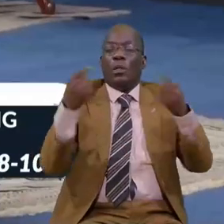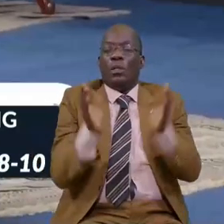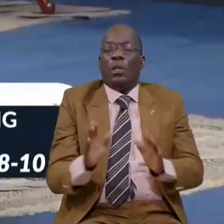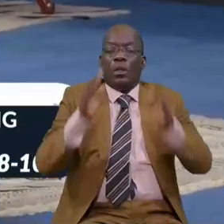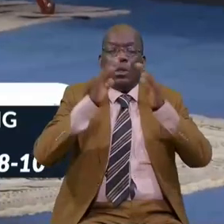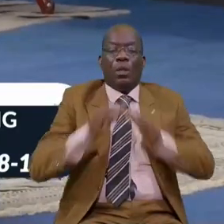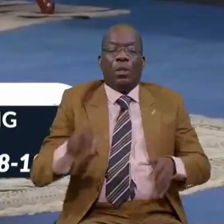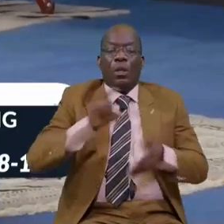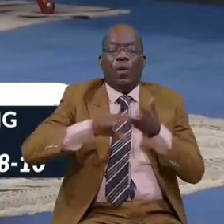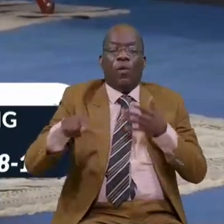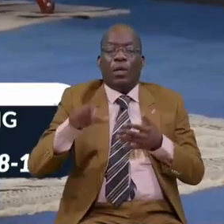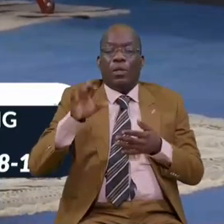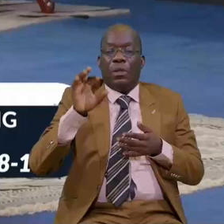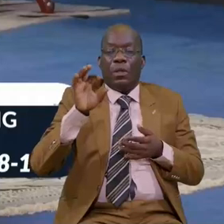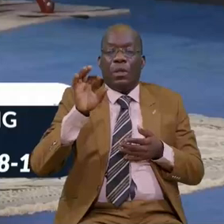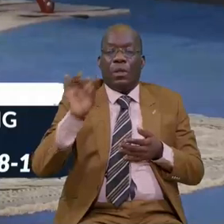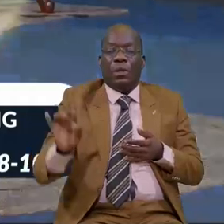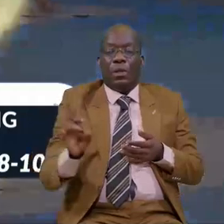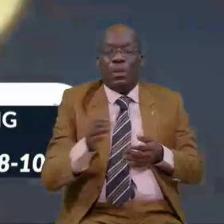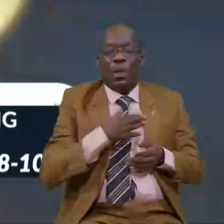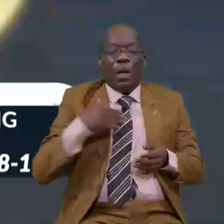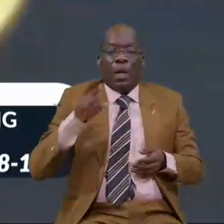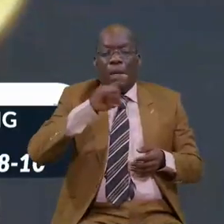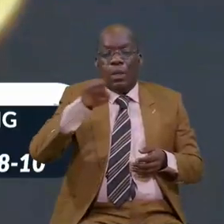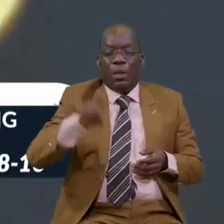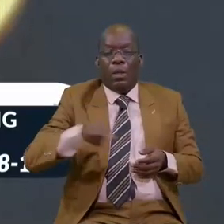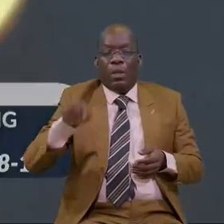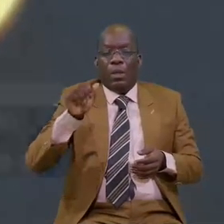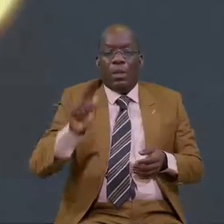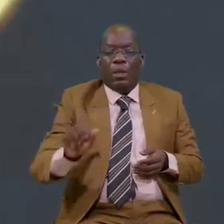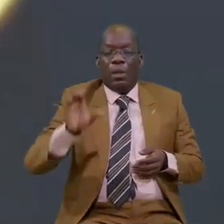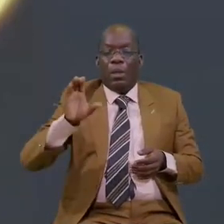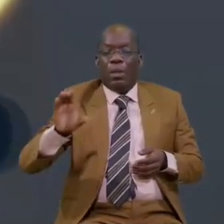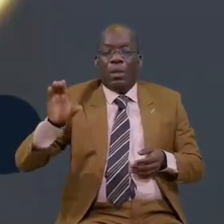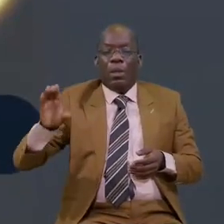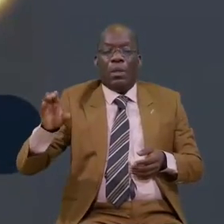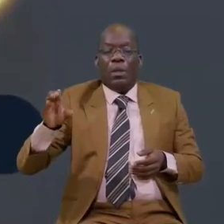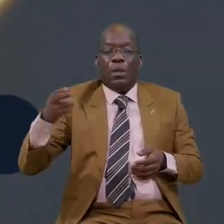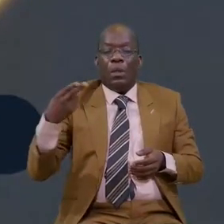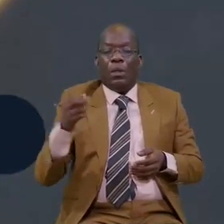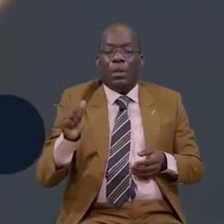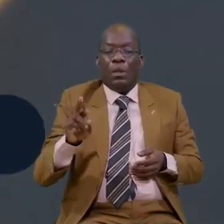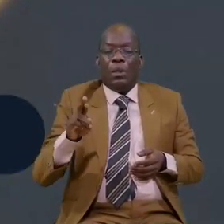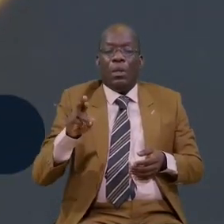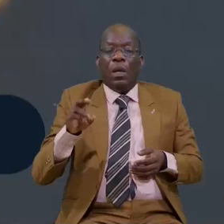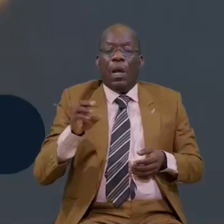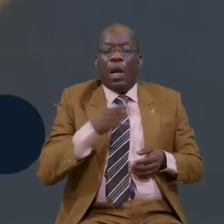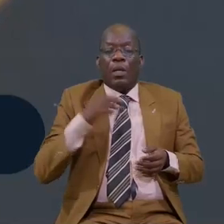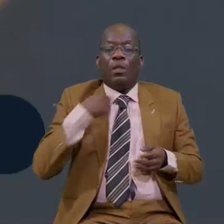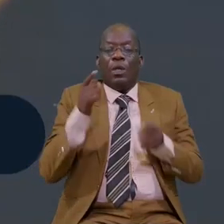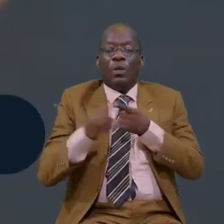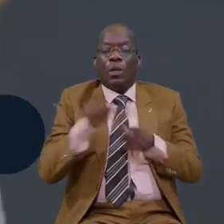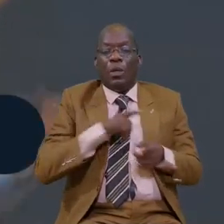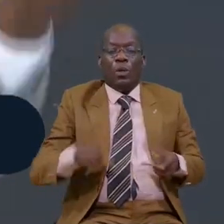loger chez un pécheur. Verset 8. On nous dit, mais Zachée se tenant devant